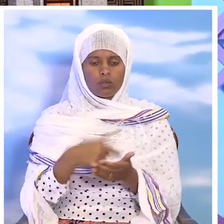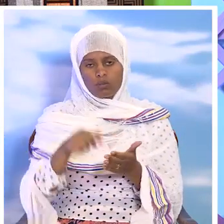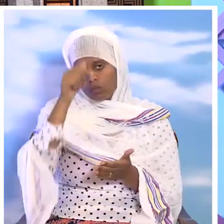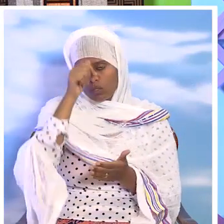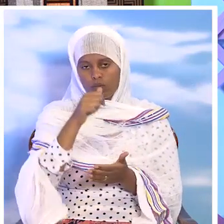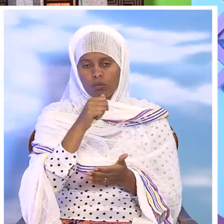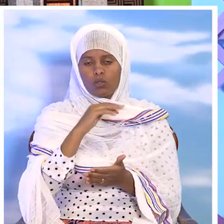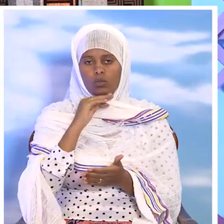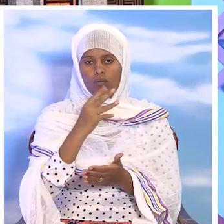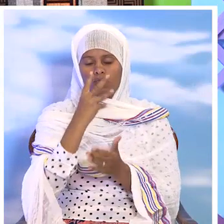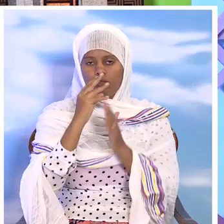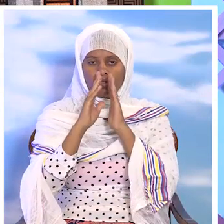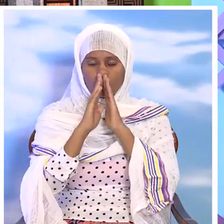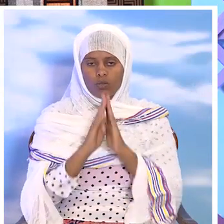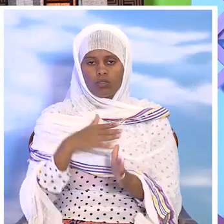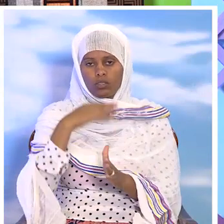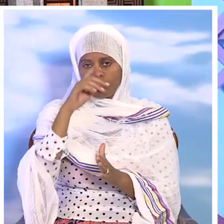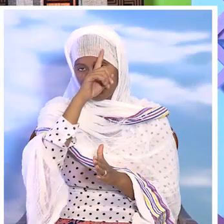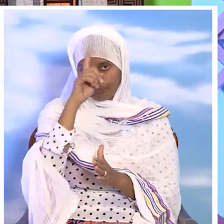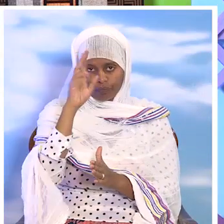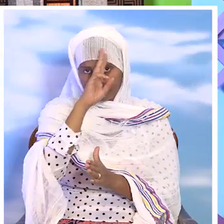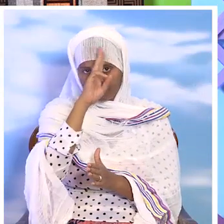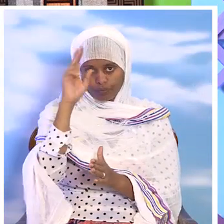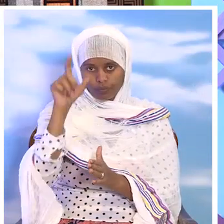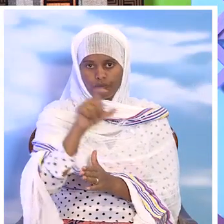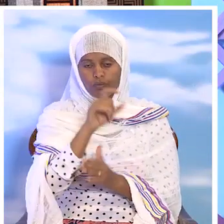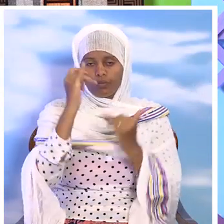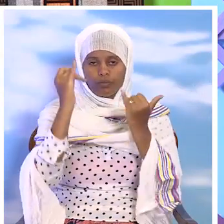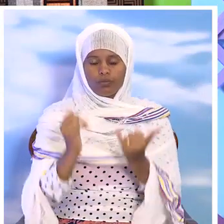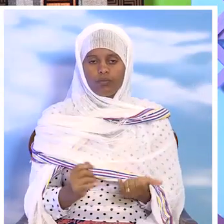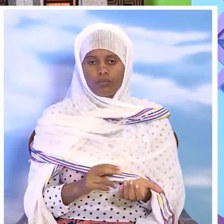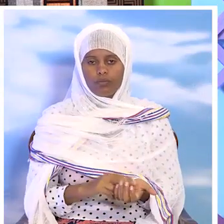ለእግዚኣብሔር ወለ ወላዲቱ ድንግል ወለ መስቀሉ ክቡር።